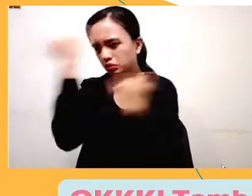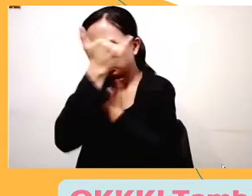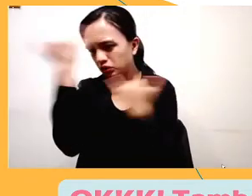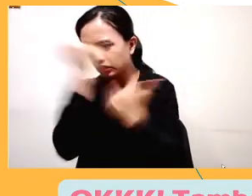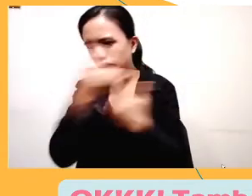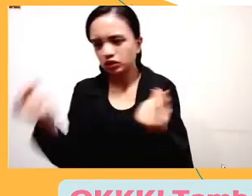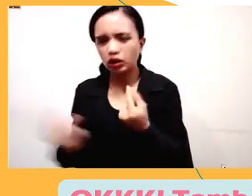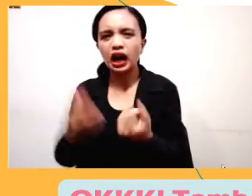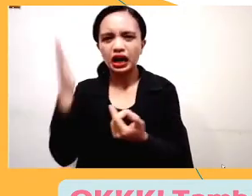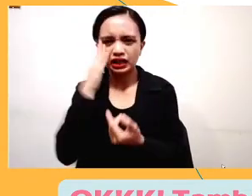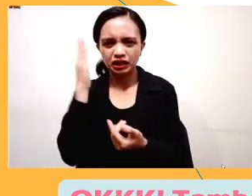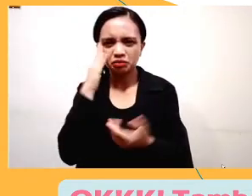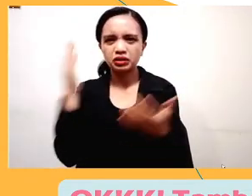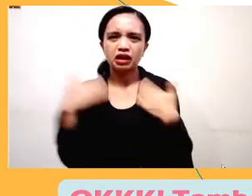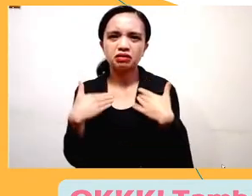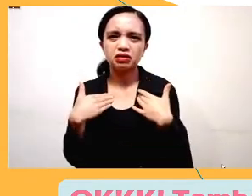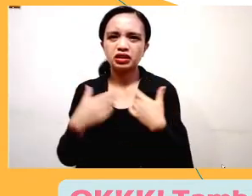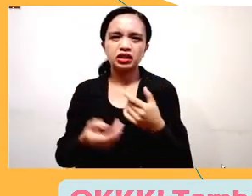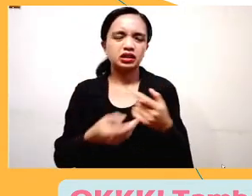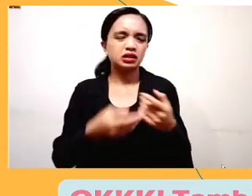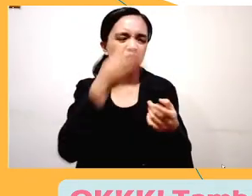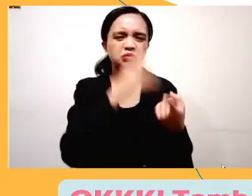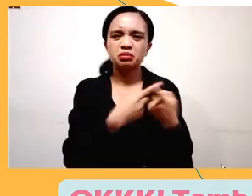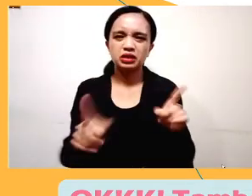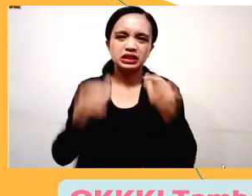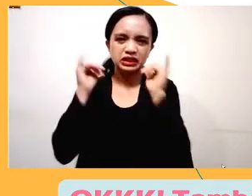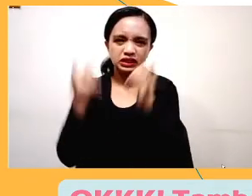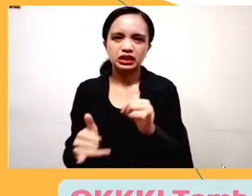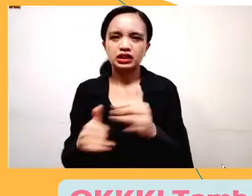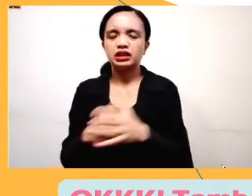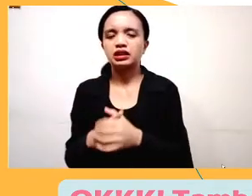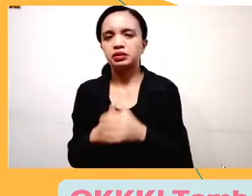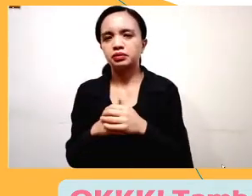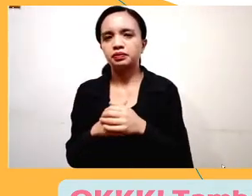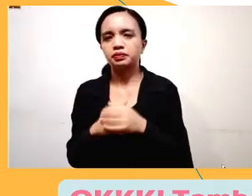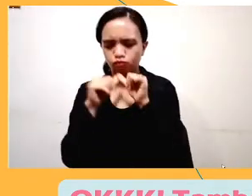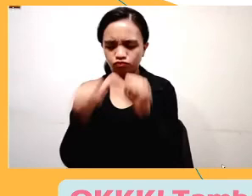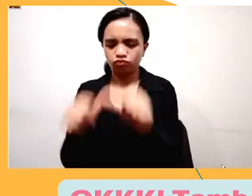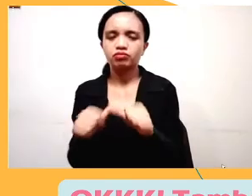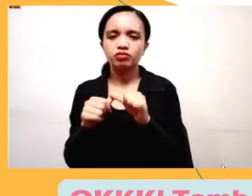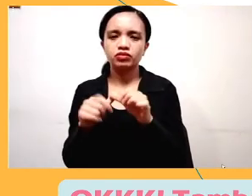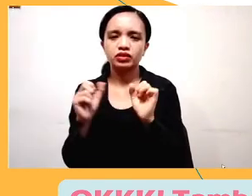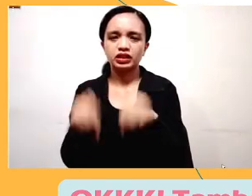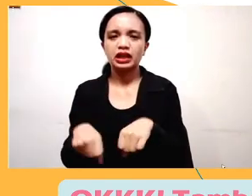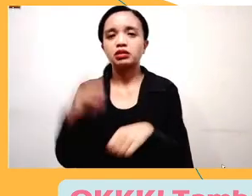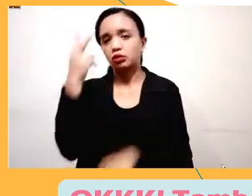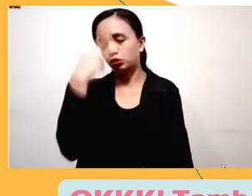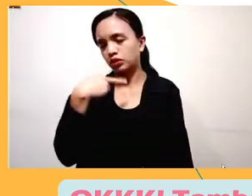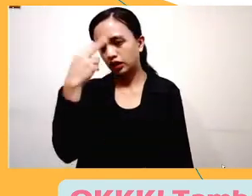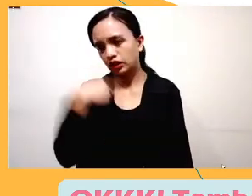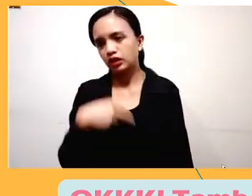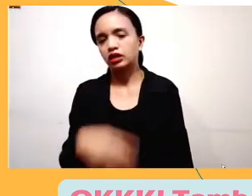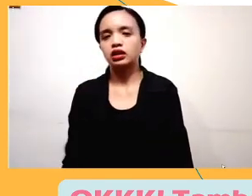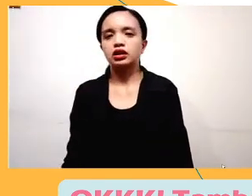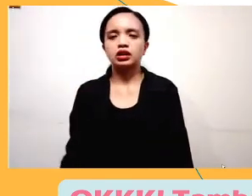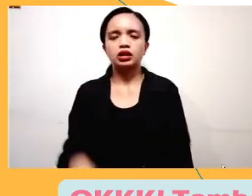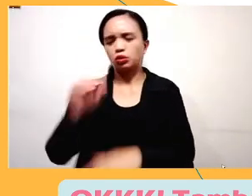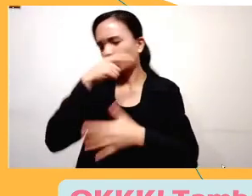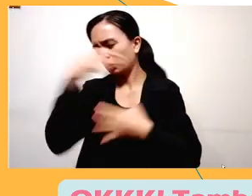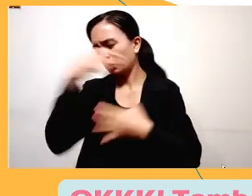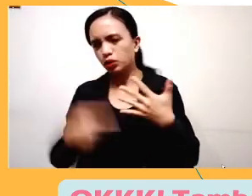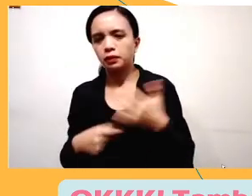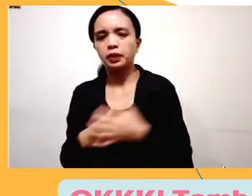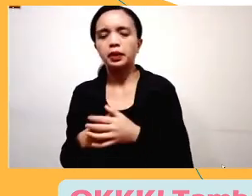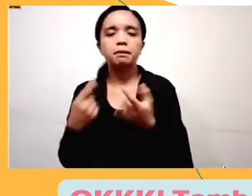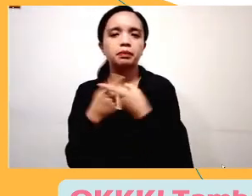na makakadisgrasya yan at lahat. Pero sige pa rin at lahat. Pwede lang silang umiyak, maawa at lahat. But,